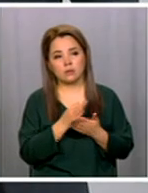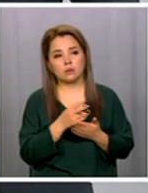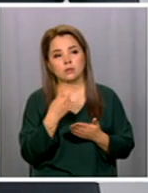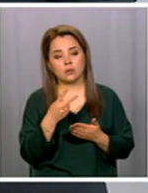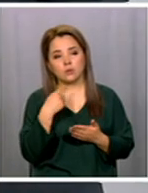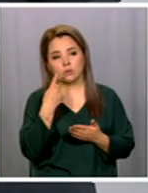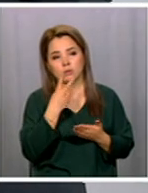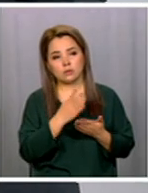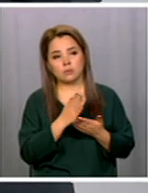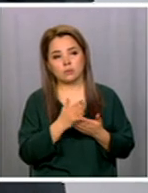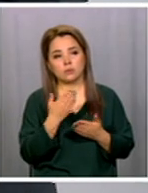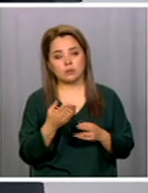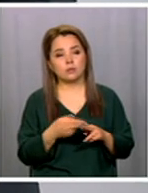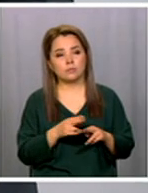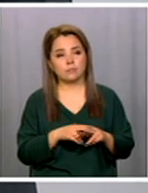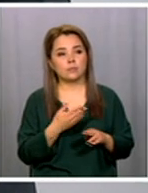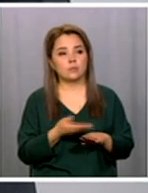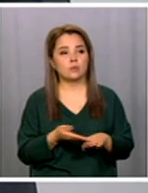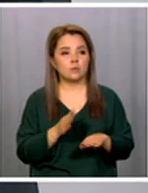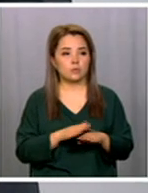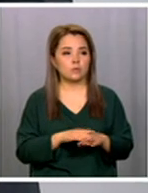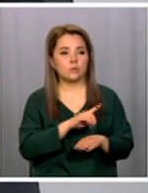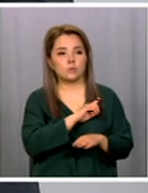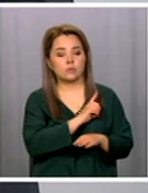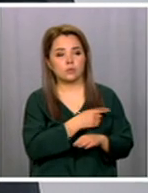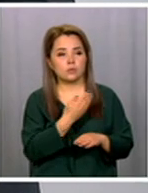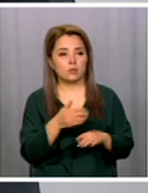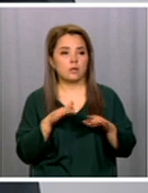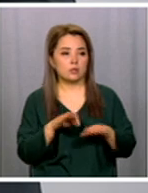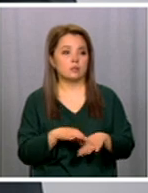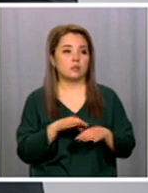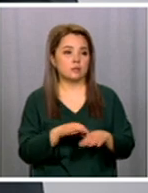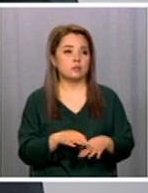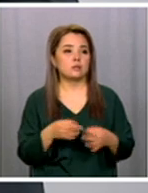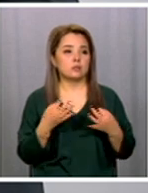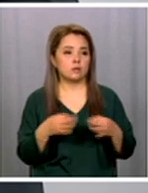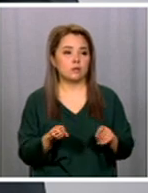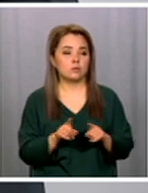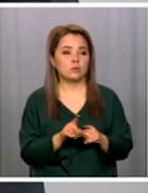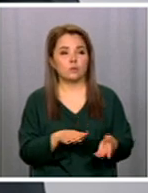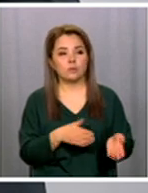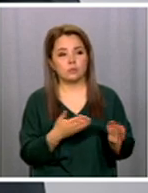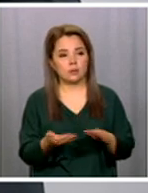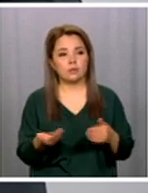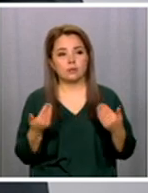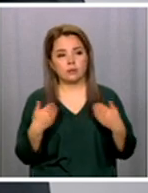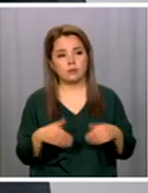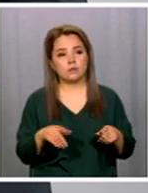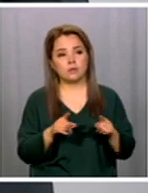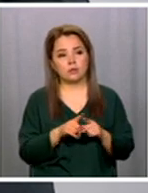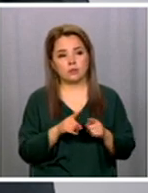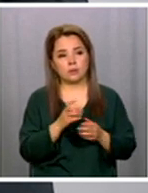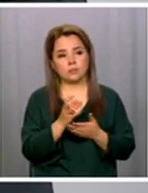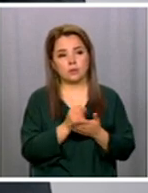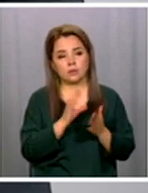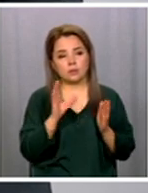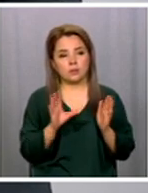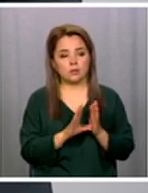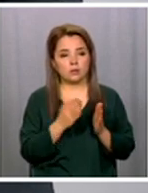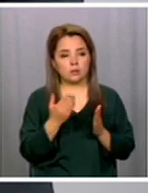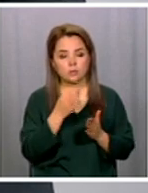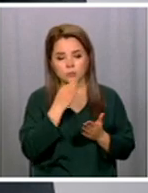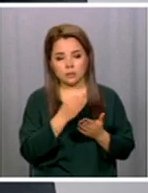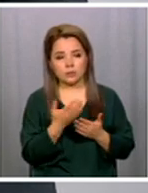бар. Бірінші, бұл ауырлық күші әрекетінен еркін құлаған дененің потенциалдық энергиясы. Бұл